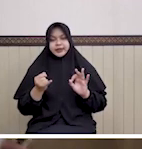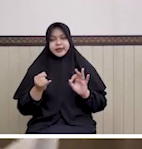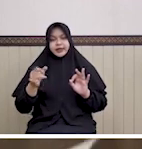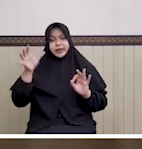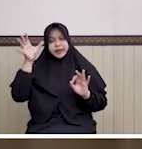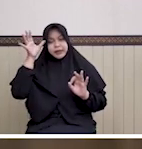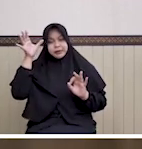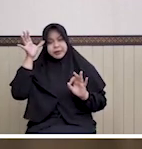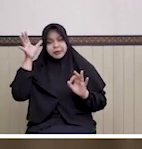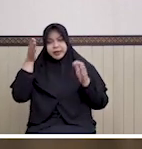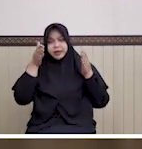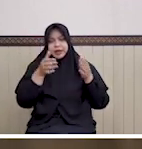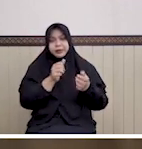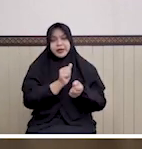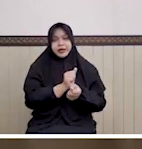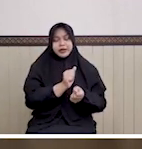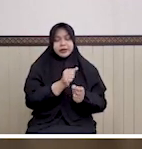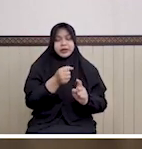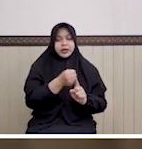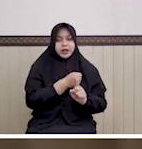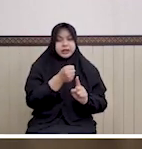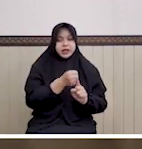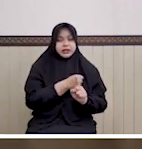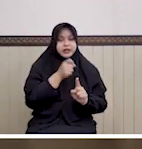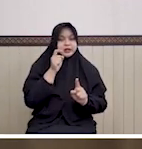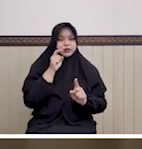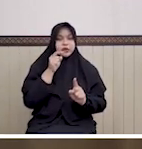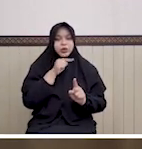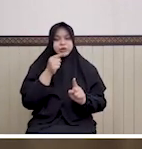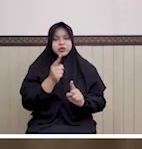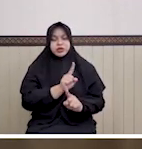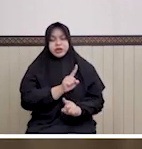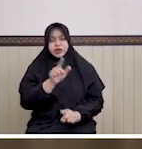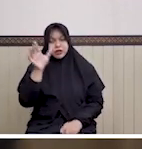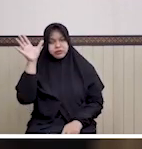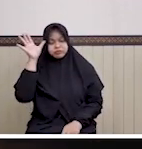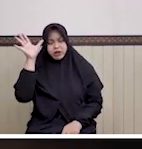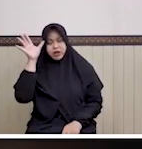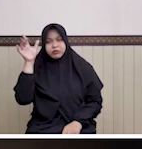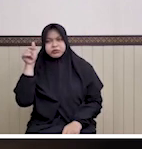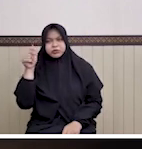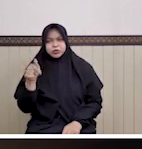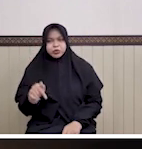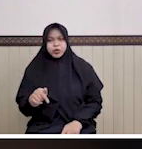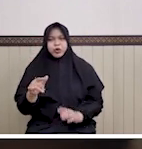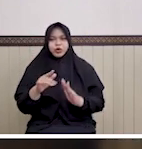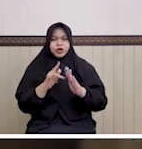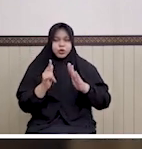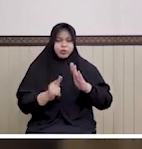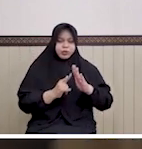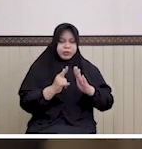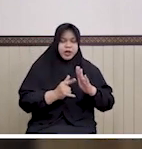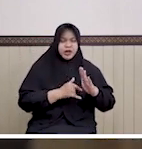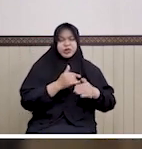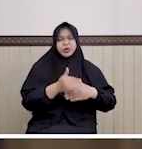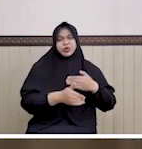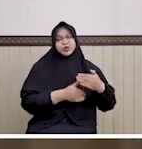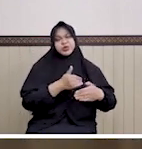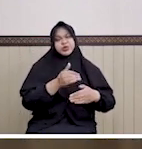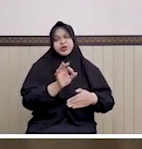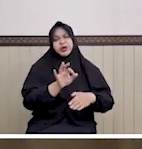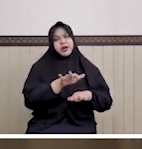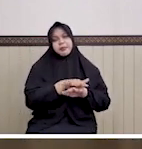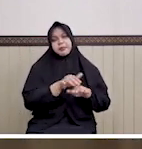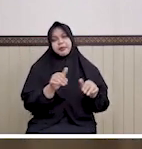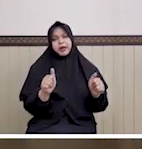ketidakpahaman terhadap kekerasan seksual itu sendiri yang baik ya bahkan ketika mereka di rumah terus Pun ternyata belum tentu aman ini